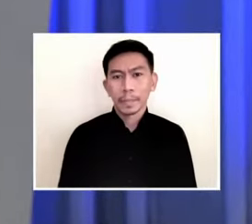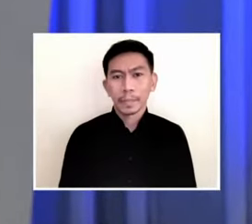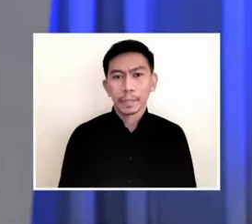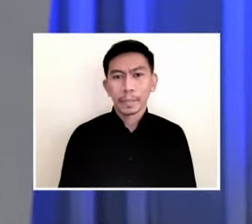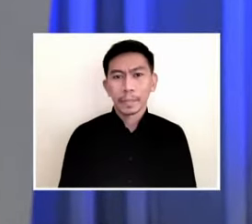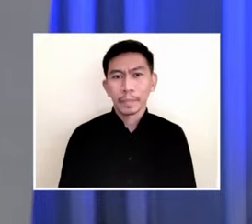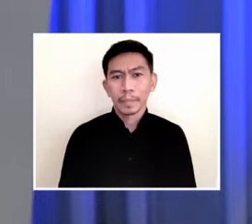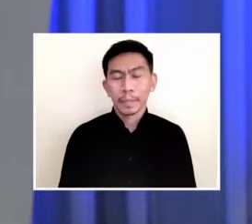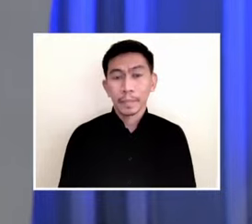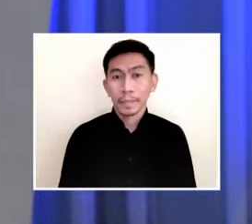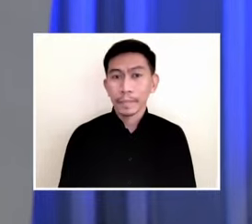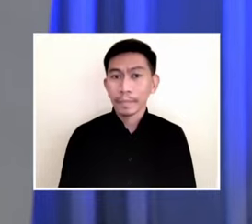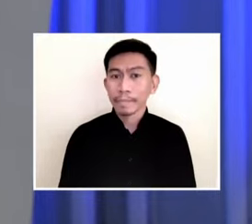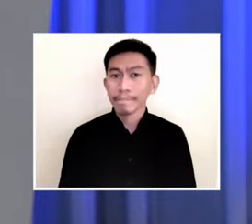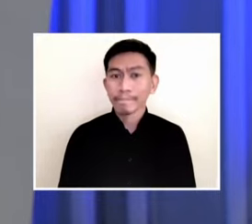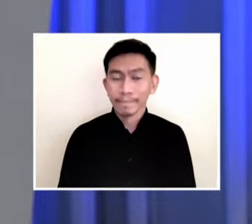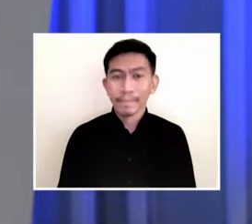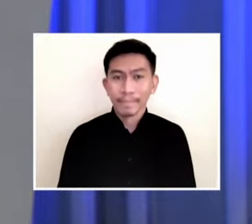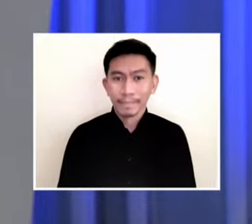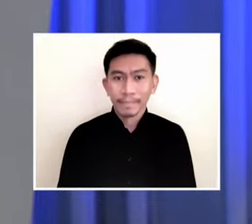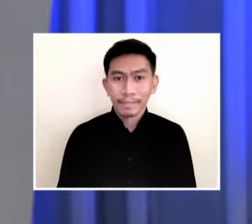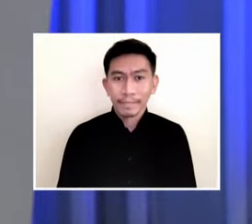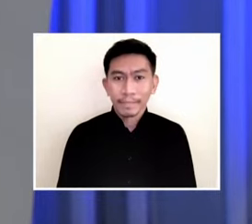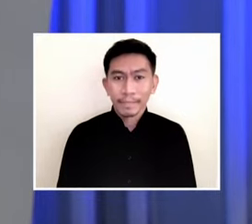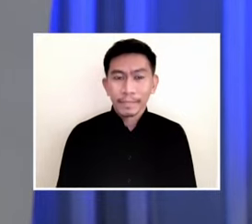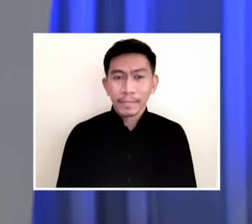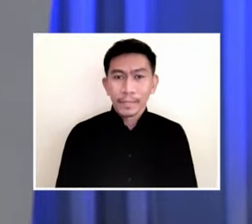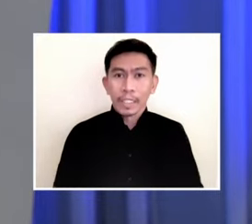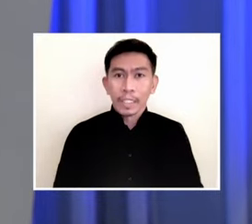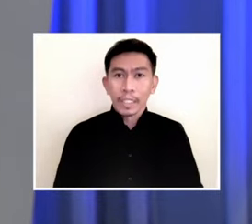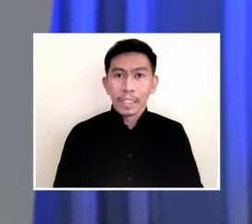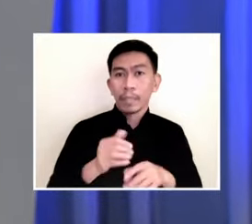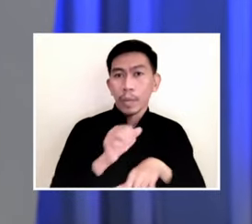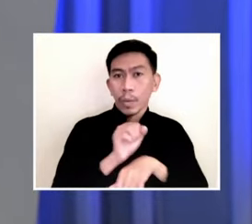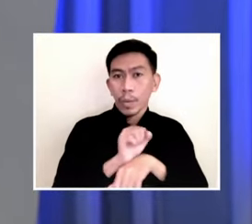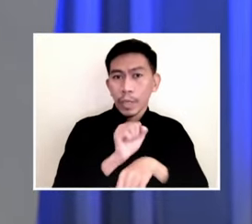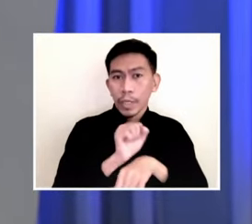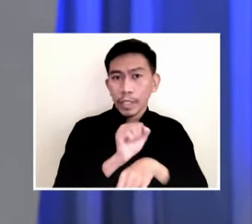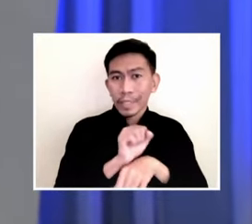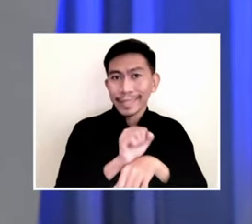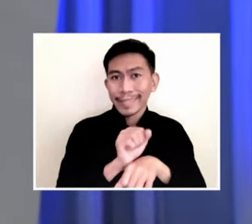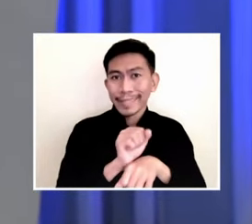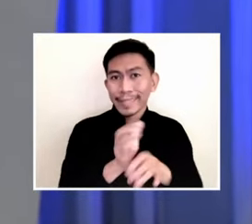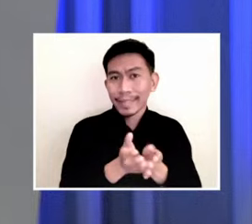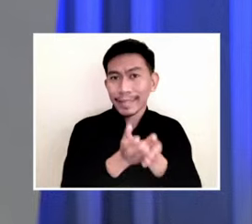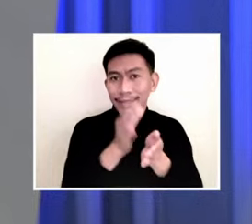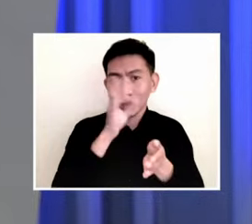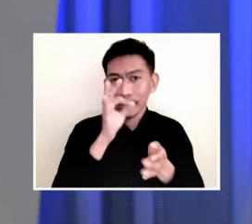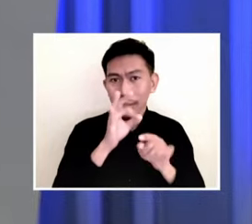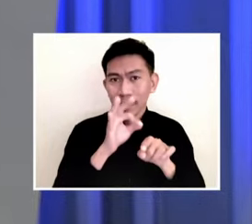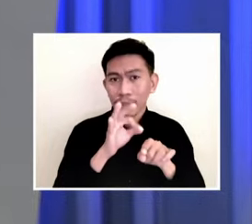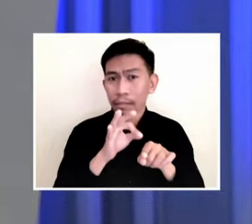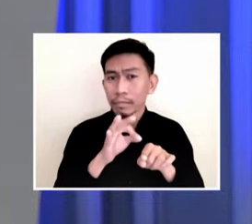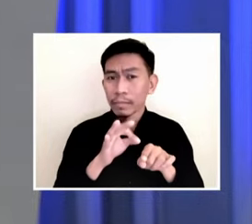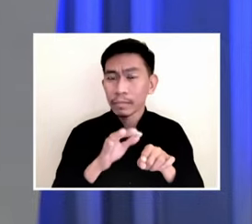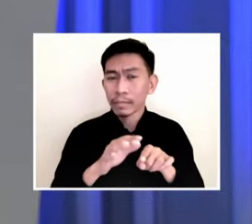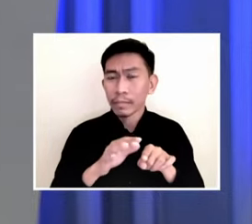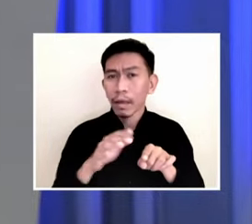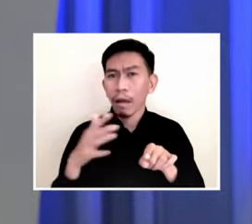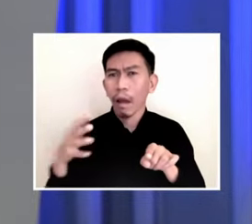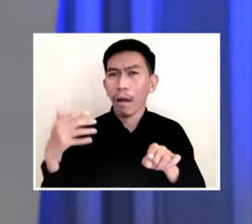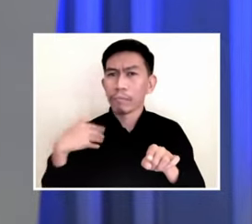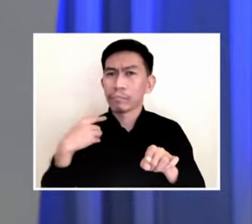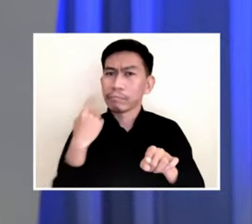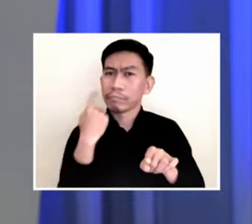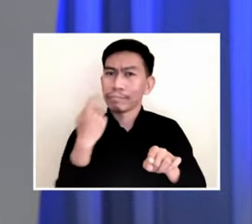Pauwi na bukas ang 11 Pinoy seafarers ng MV True Confidence na nauna ng inatake ng Houthi rebels sa Gulf of